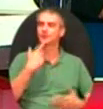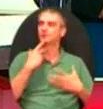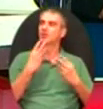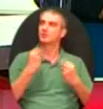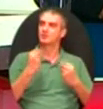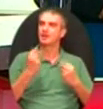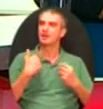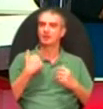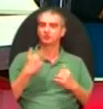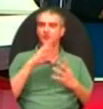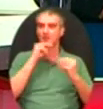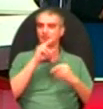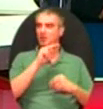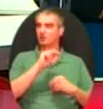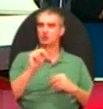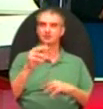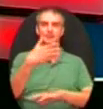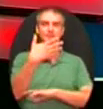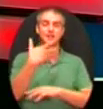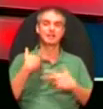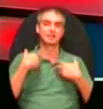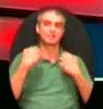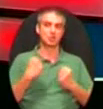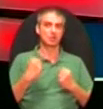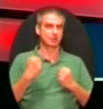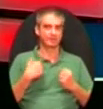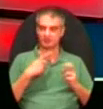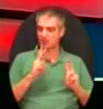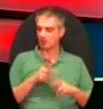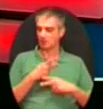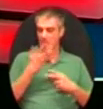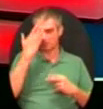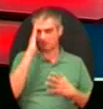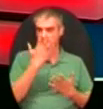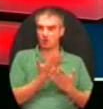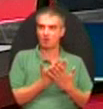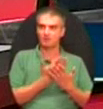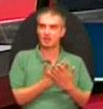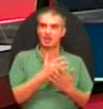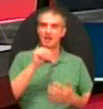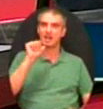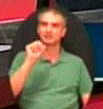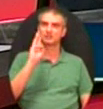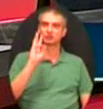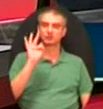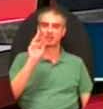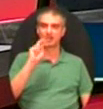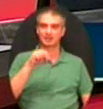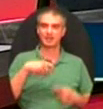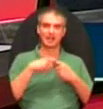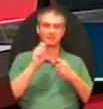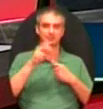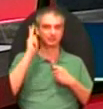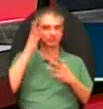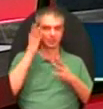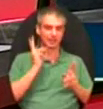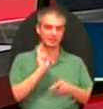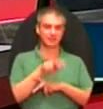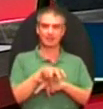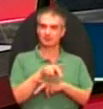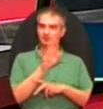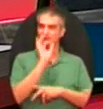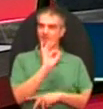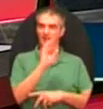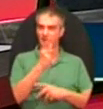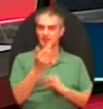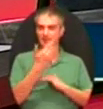אנחנו עכשיו נעסוק בעניינים המדיניים ביטחוניים, אבל אני לא יכול להתעלם מהעובדה שאלעזר שטרן, חבר הכנסת מיש עתיד, נכנס לאולפן, ובכל